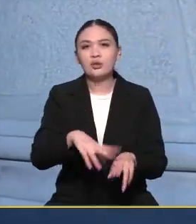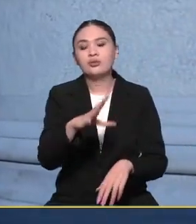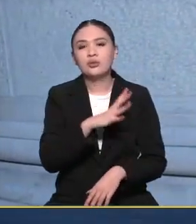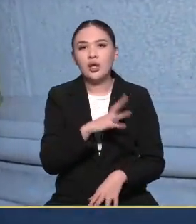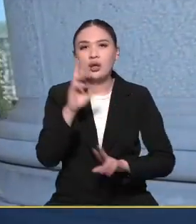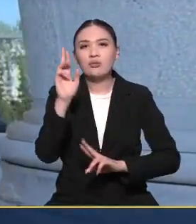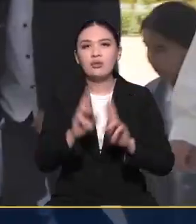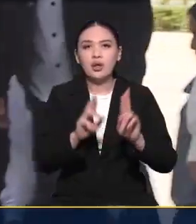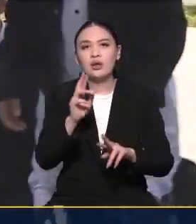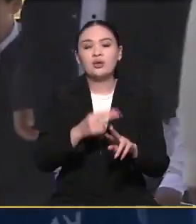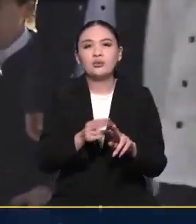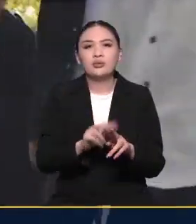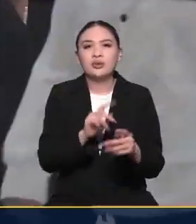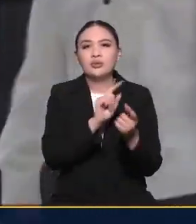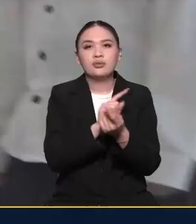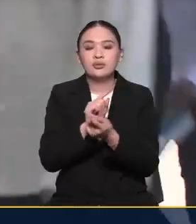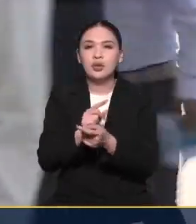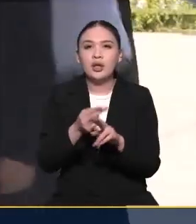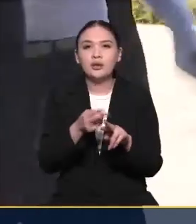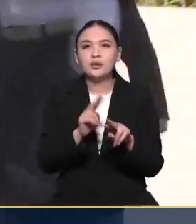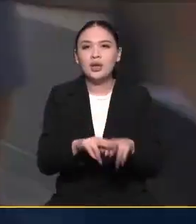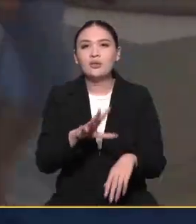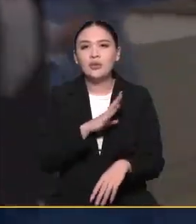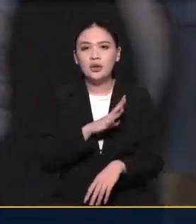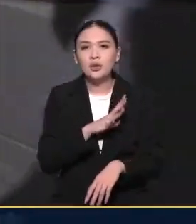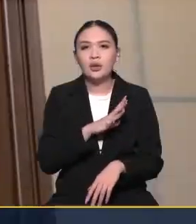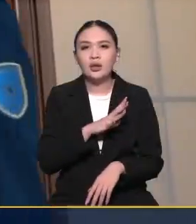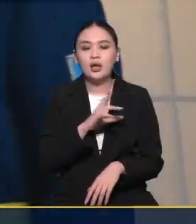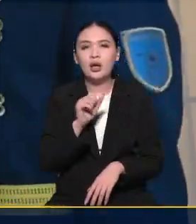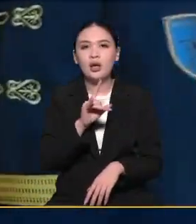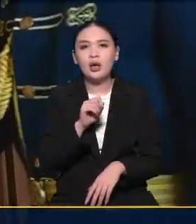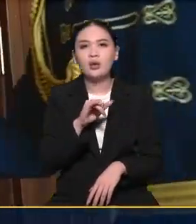соблюдая правила приема. Юных граждан страны встречал почетный караул.